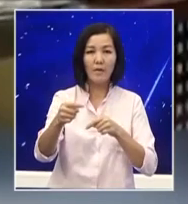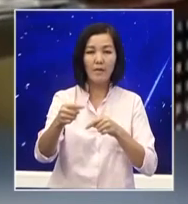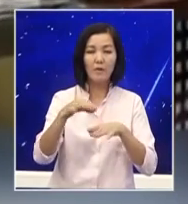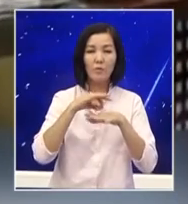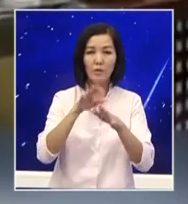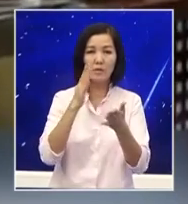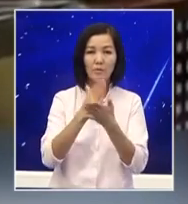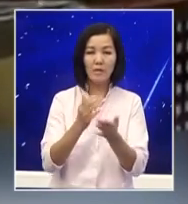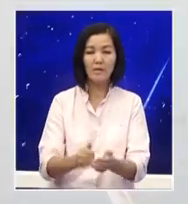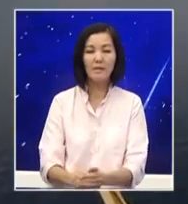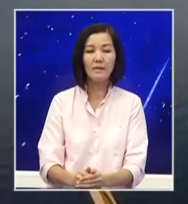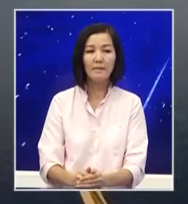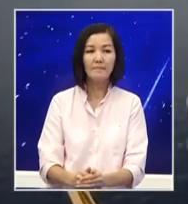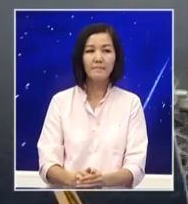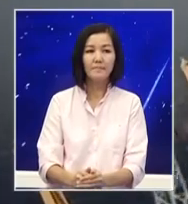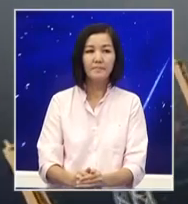өткізіліп жатыр.